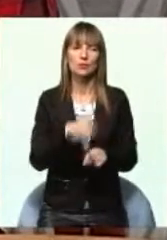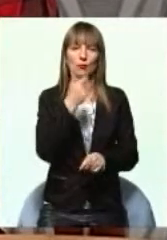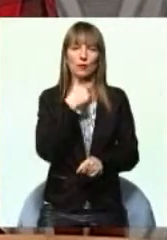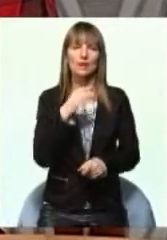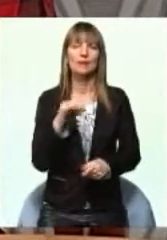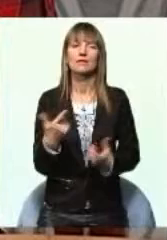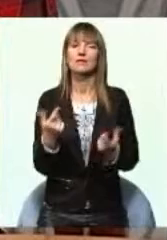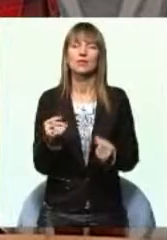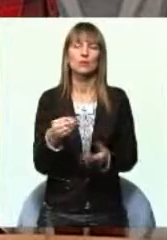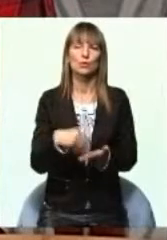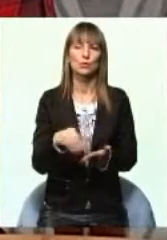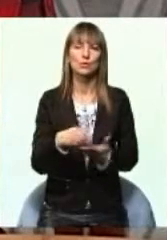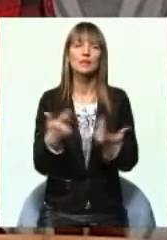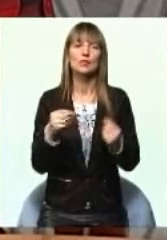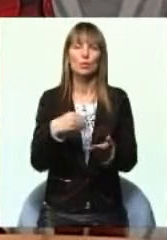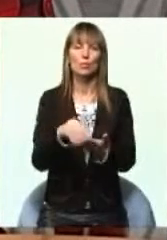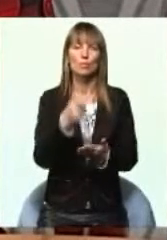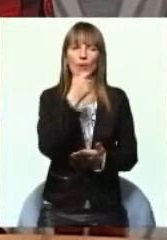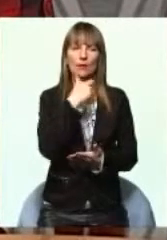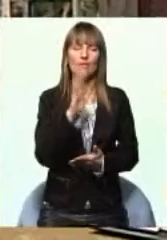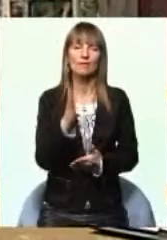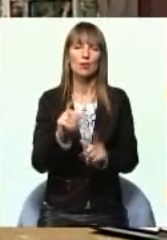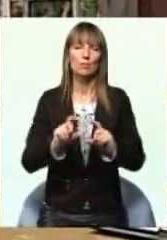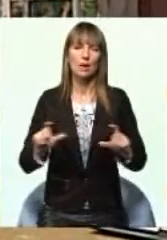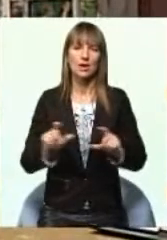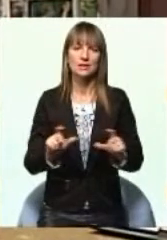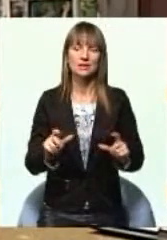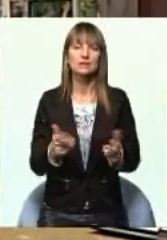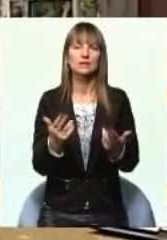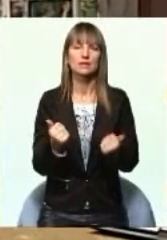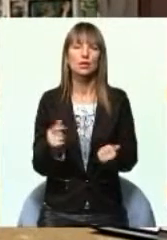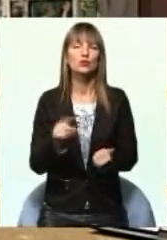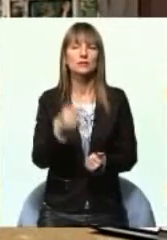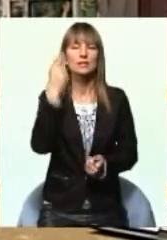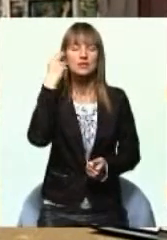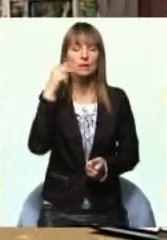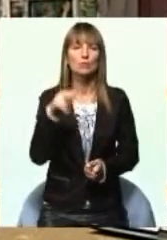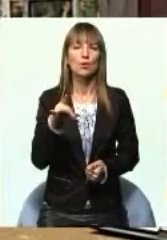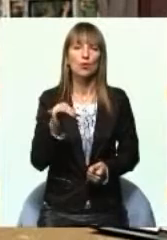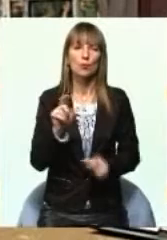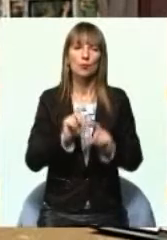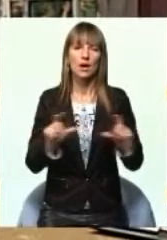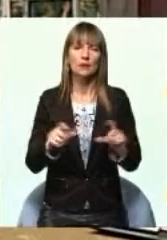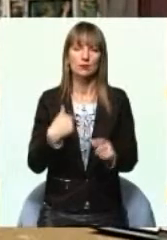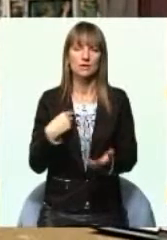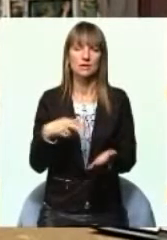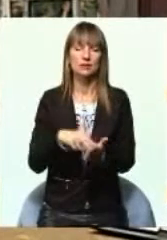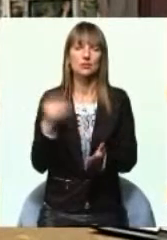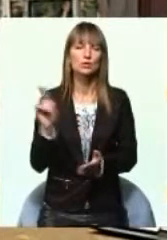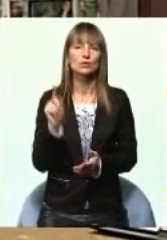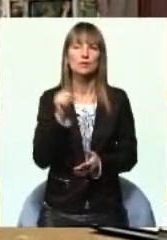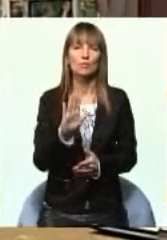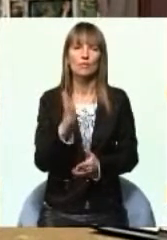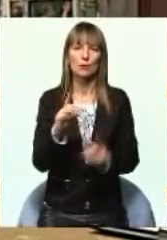десь його купити. Де ми купуємо морозиво? В магазинах. Так, а що ти знаєш ще про магазини? Аж мені стало цікаво. Що там